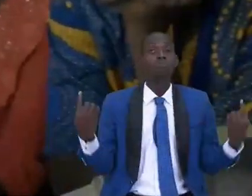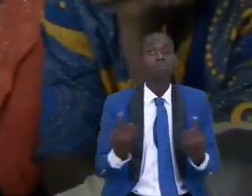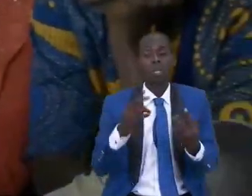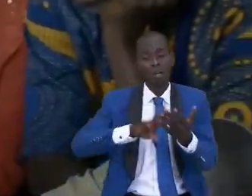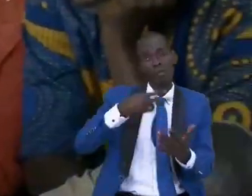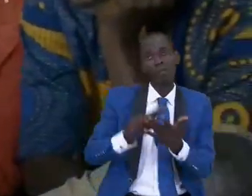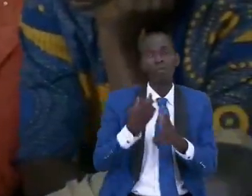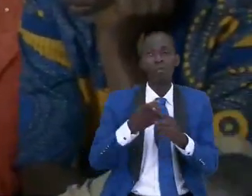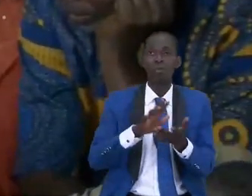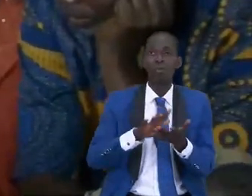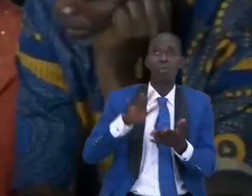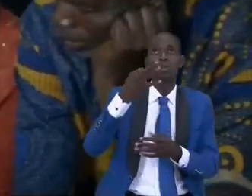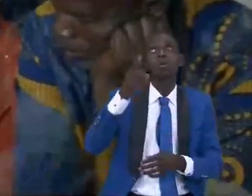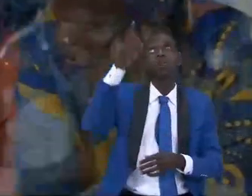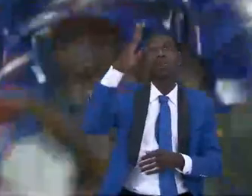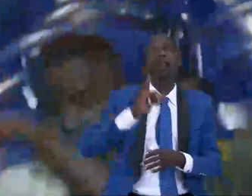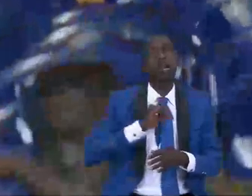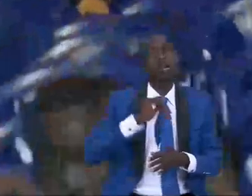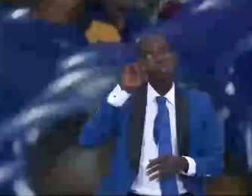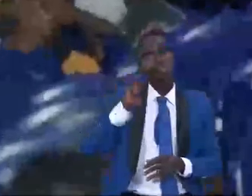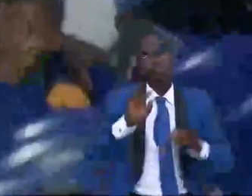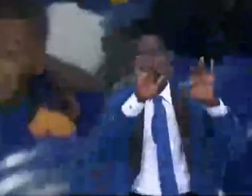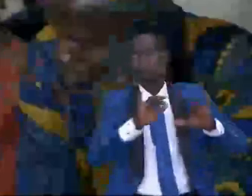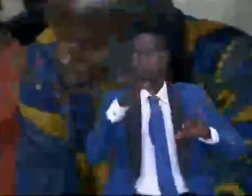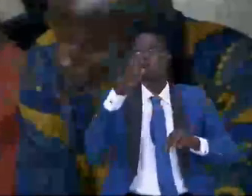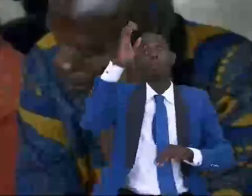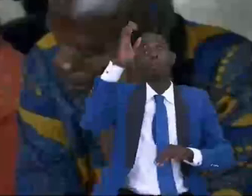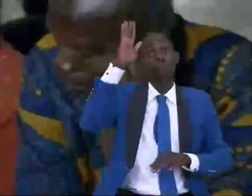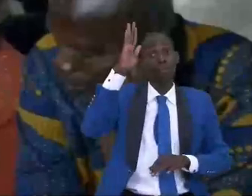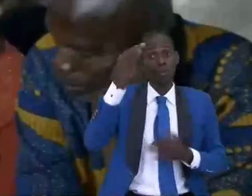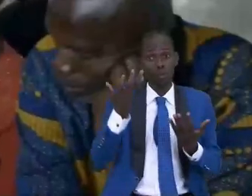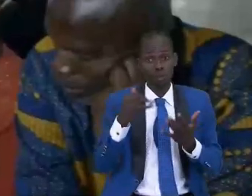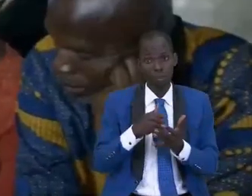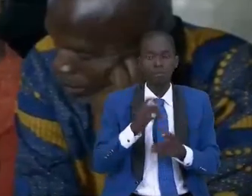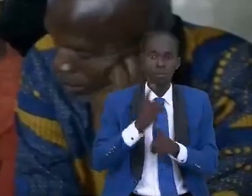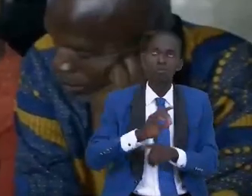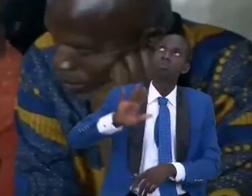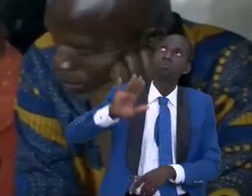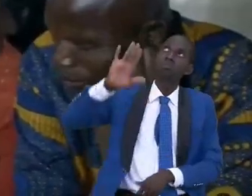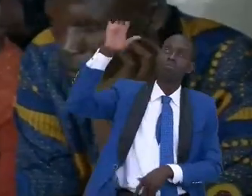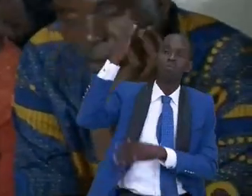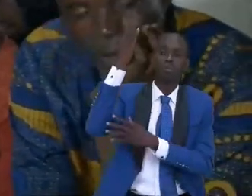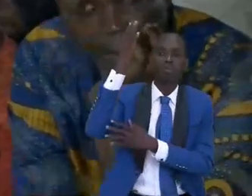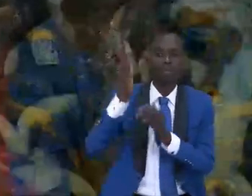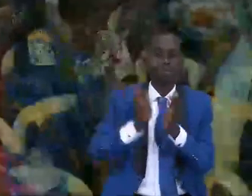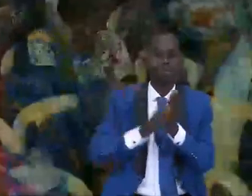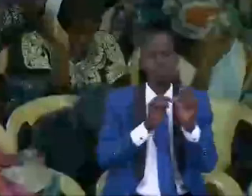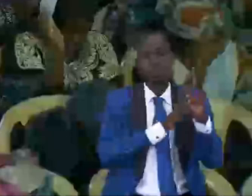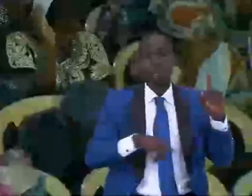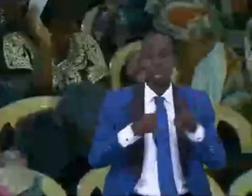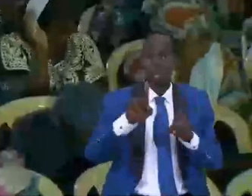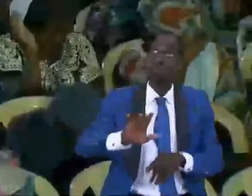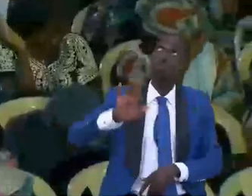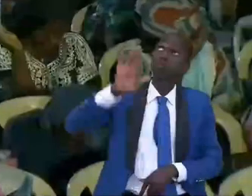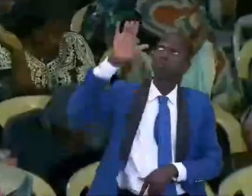tous ont péché et sont privés de la gloire de Dieu. Je veux la miséricorde de Dieu. Seigneur, aie pitié de moi, lève la main. Gloire à Dieu, le Seigneur t'a vu